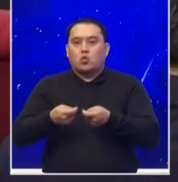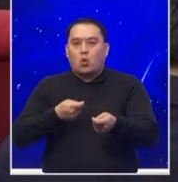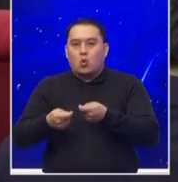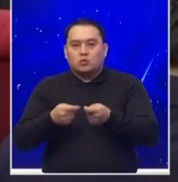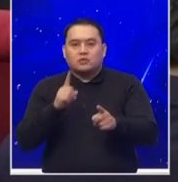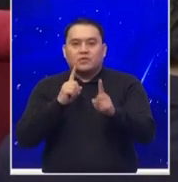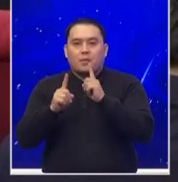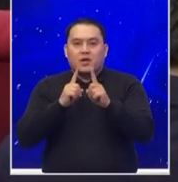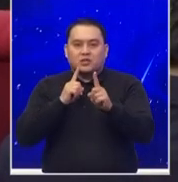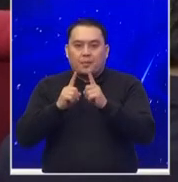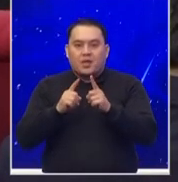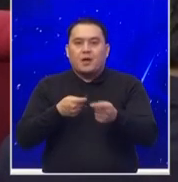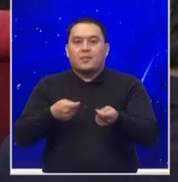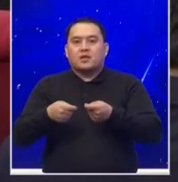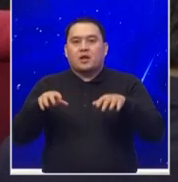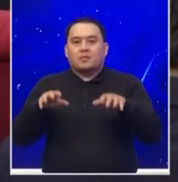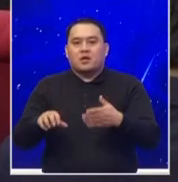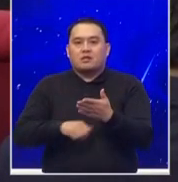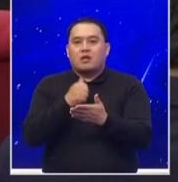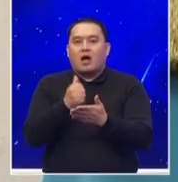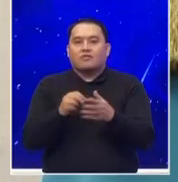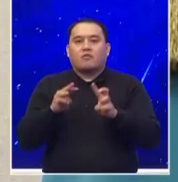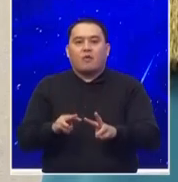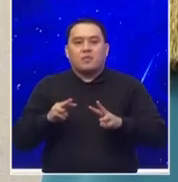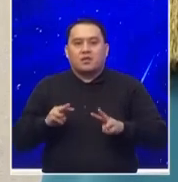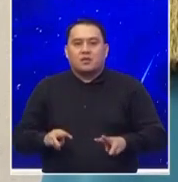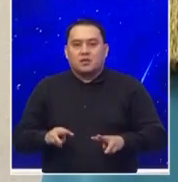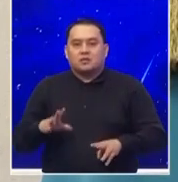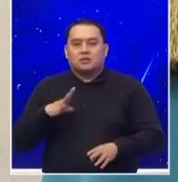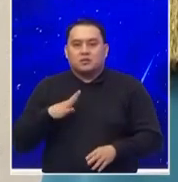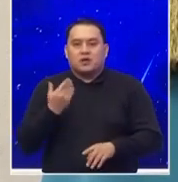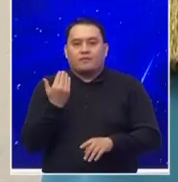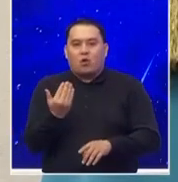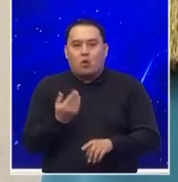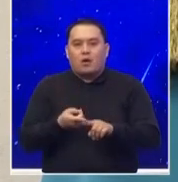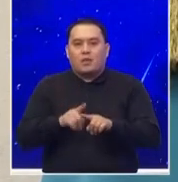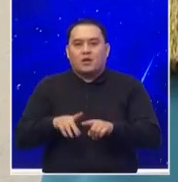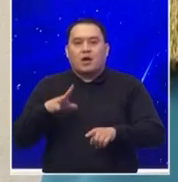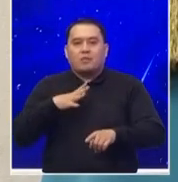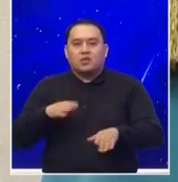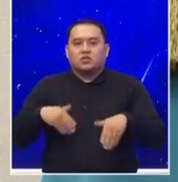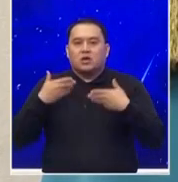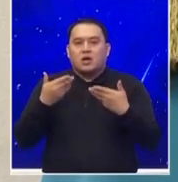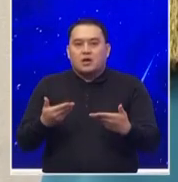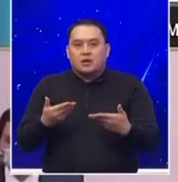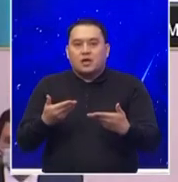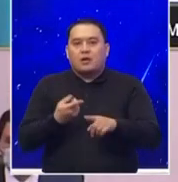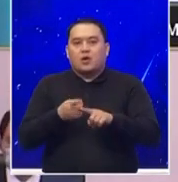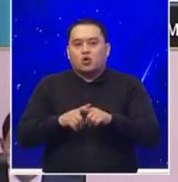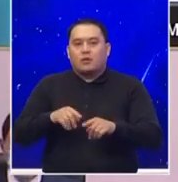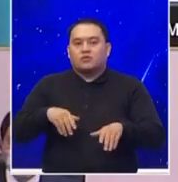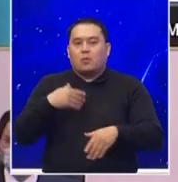на правительственном селекторе под председательством премьер-министра Республики Казахстан Аскара Мамина. Так,